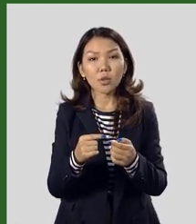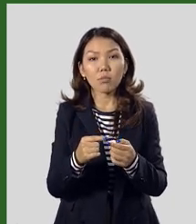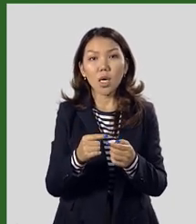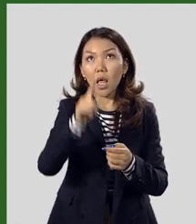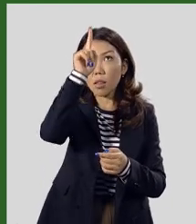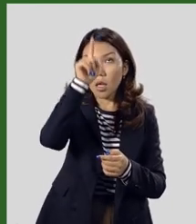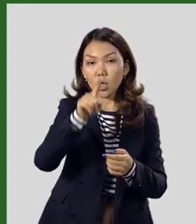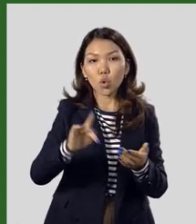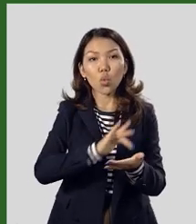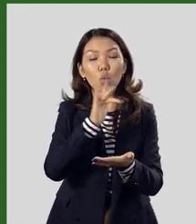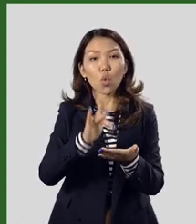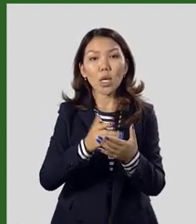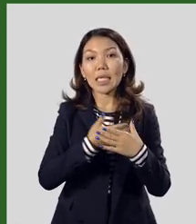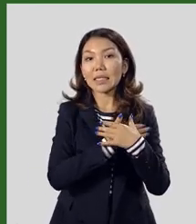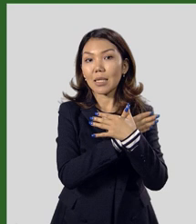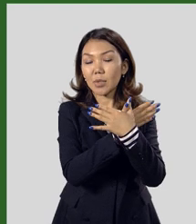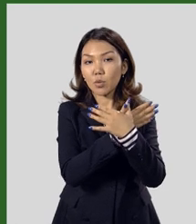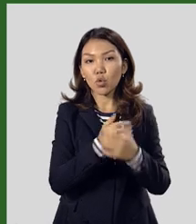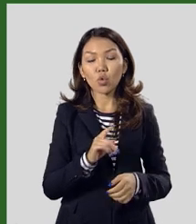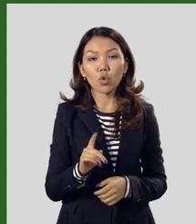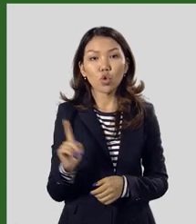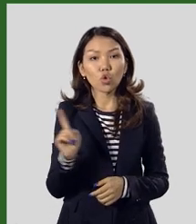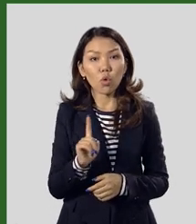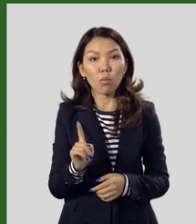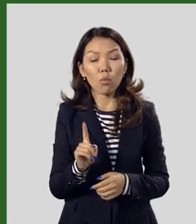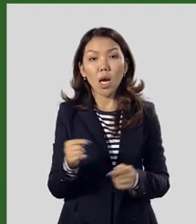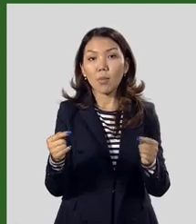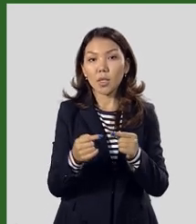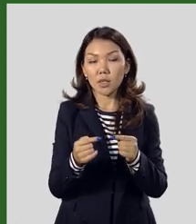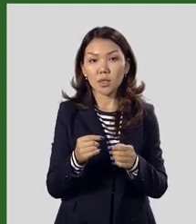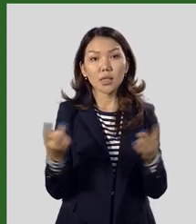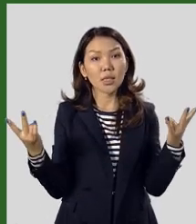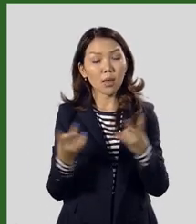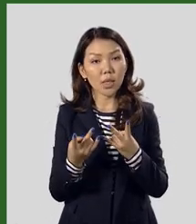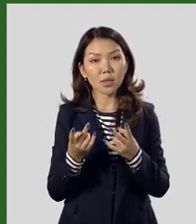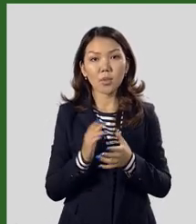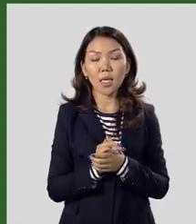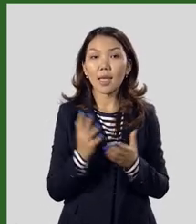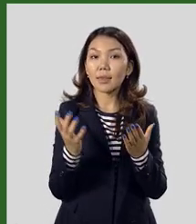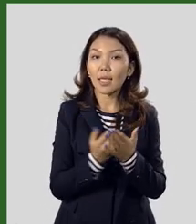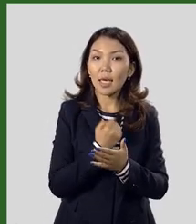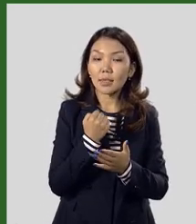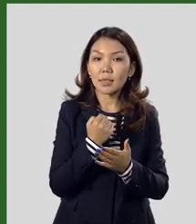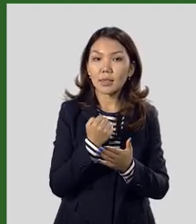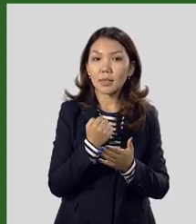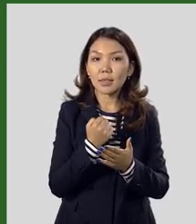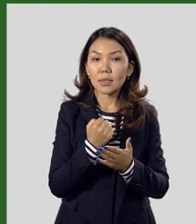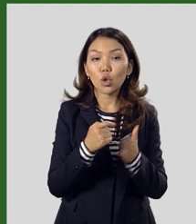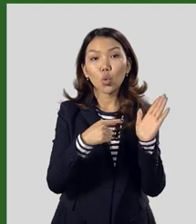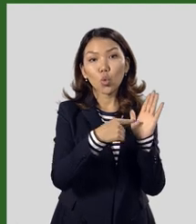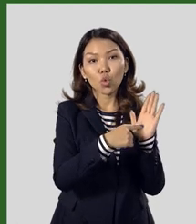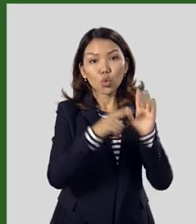Санкт-Петербурга. Чтобы определить долготу объекта, необходимо найти объект на